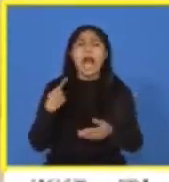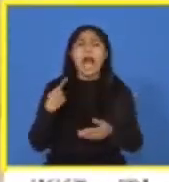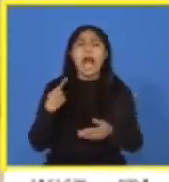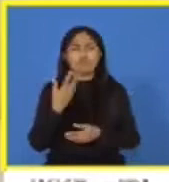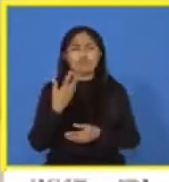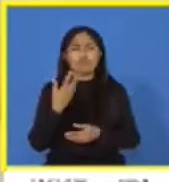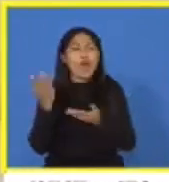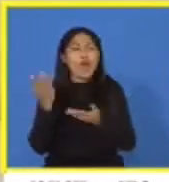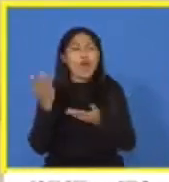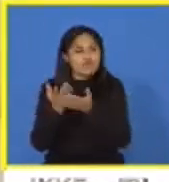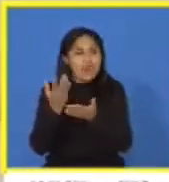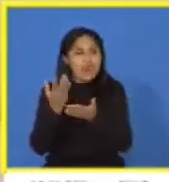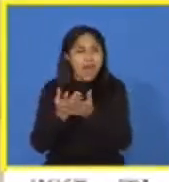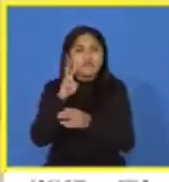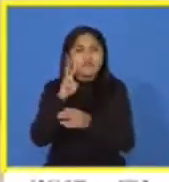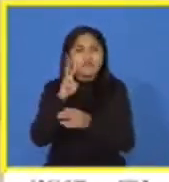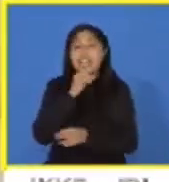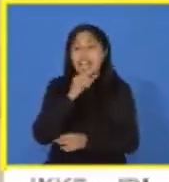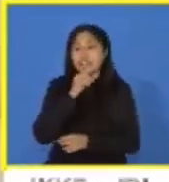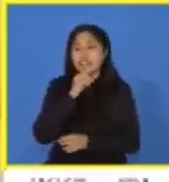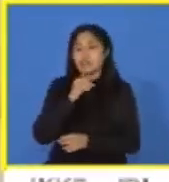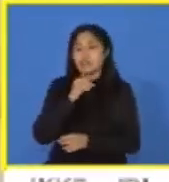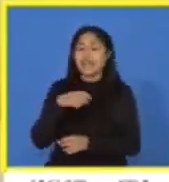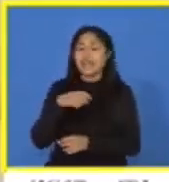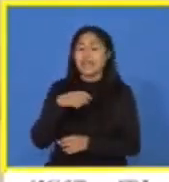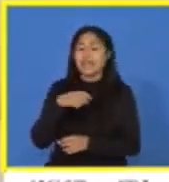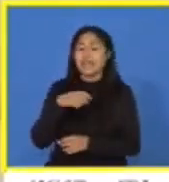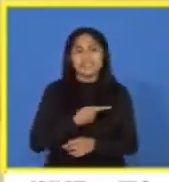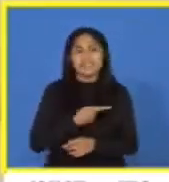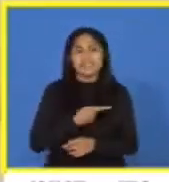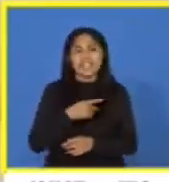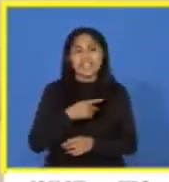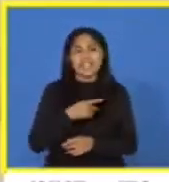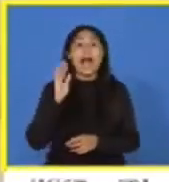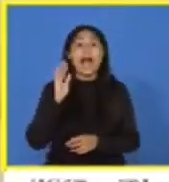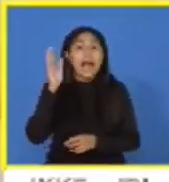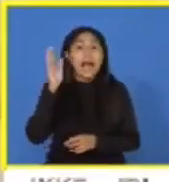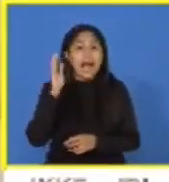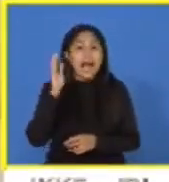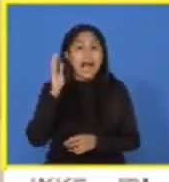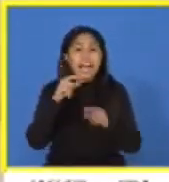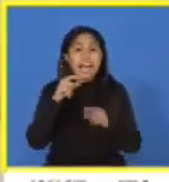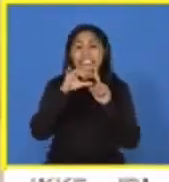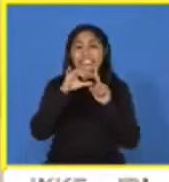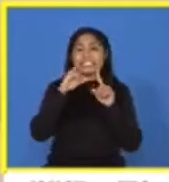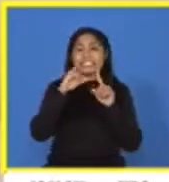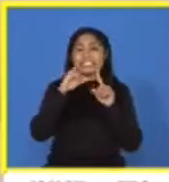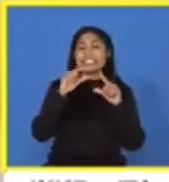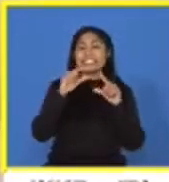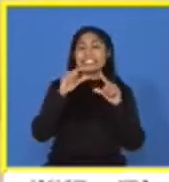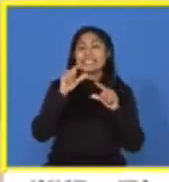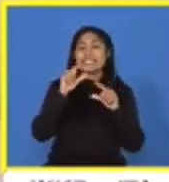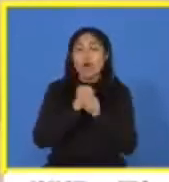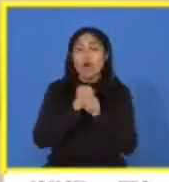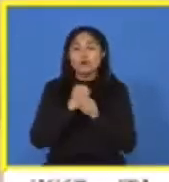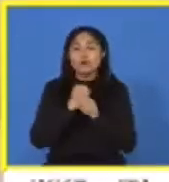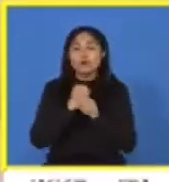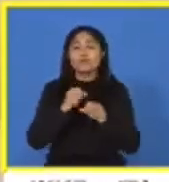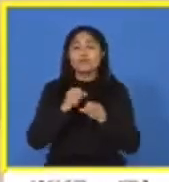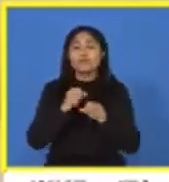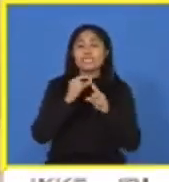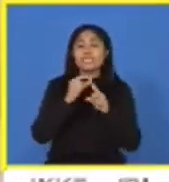mengundang dua orang narasumber kami yang akan berdialog dalam dialog publik TVRI di kesempatan kali